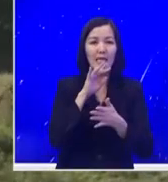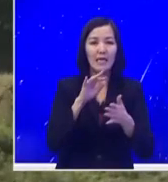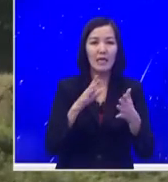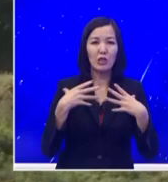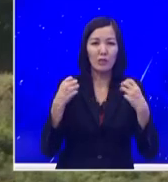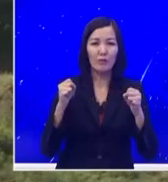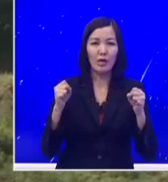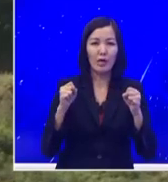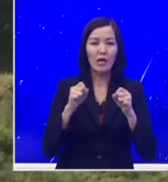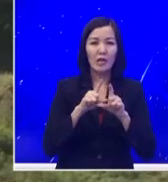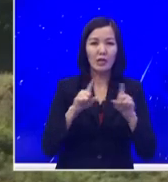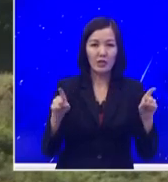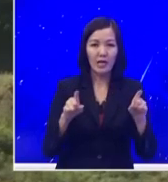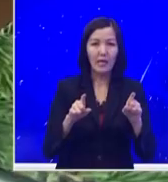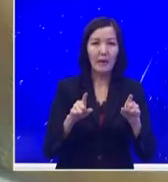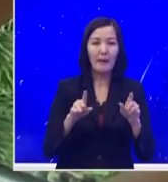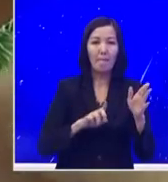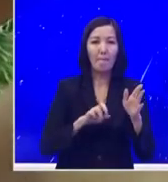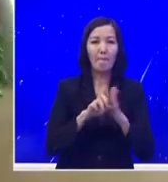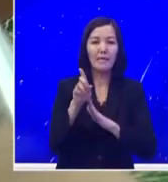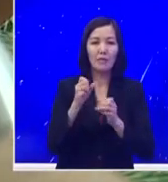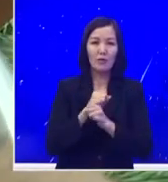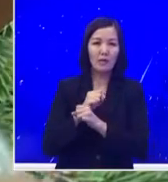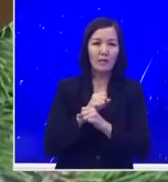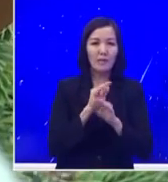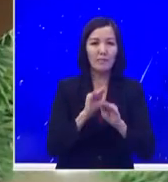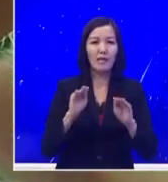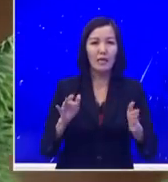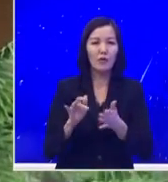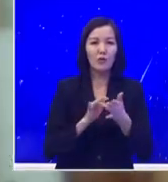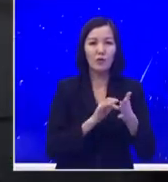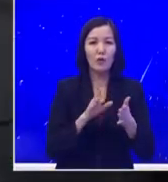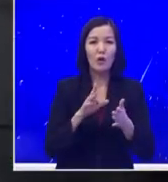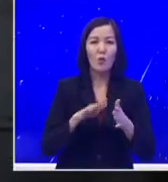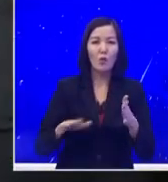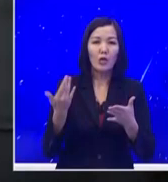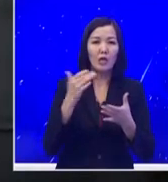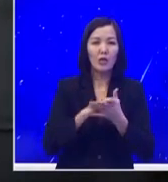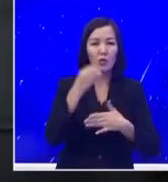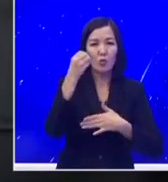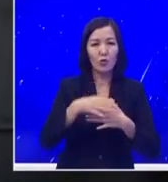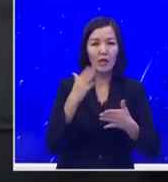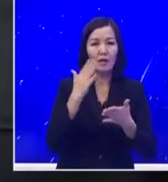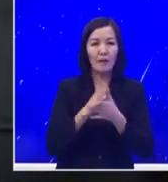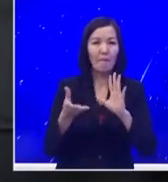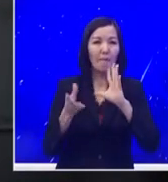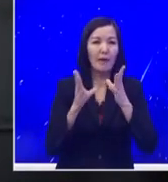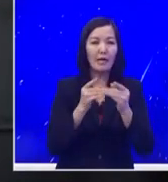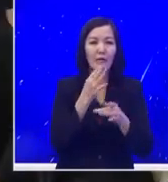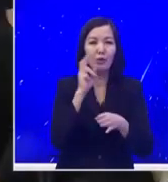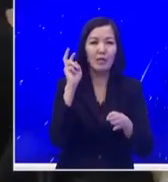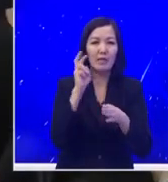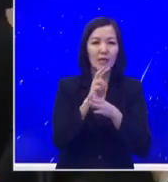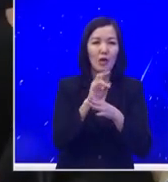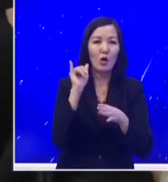шипажайы, Бастау демалыс орталығы, балалар мен жасөспірімдер туризмі және өлкетану орталығы бар. Барлығына шетелден